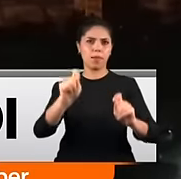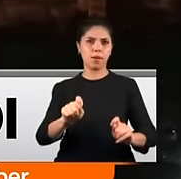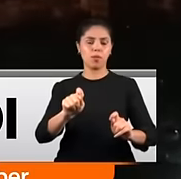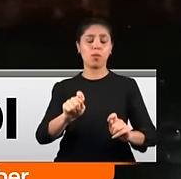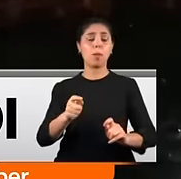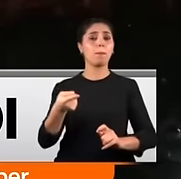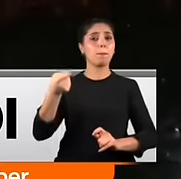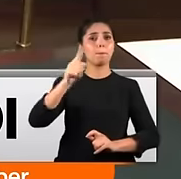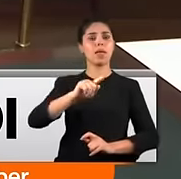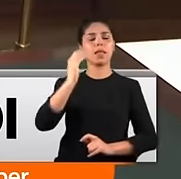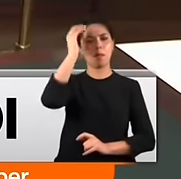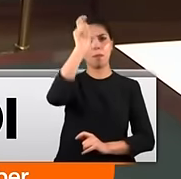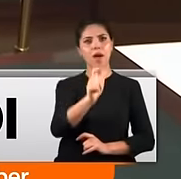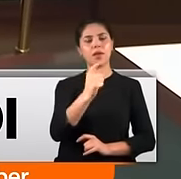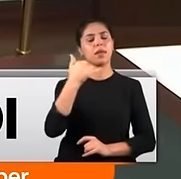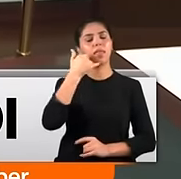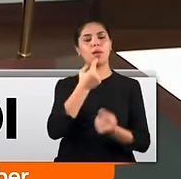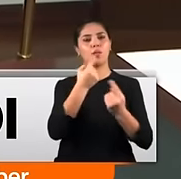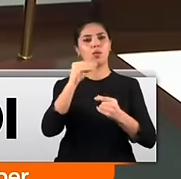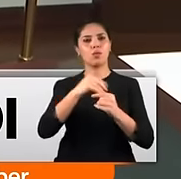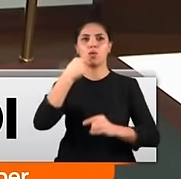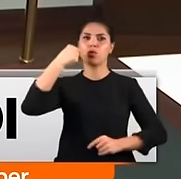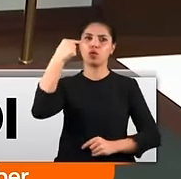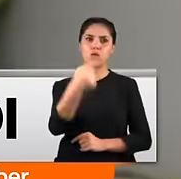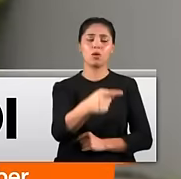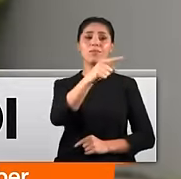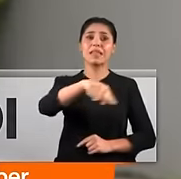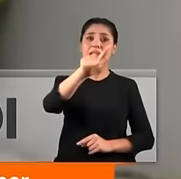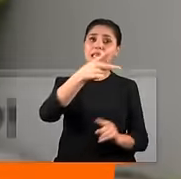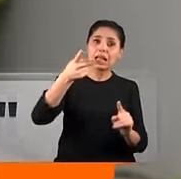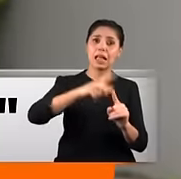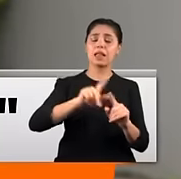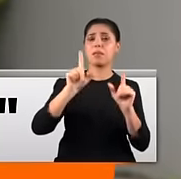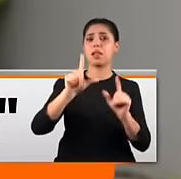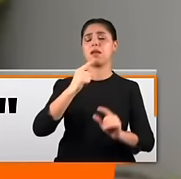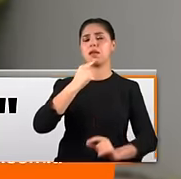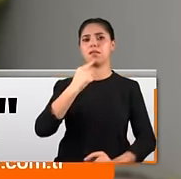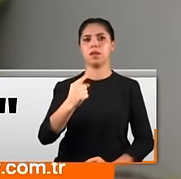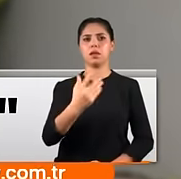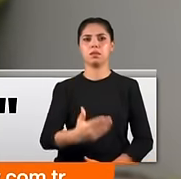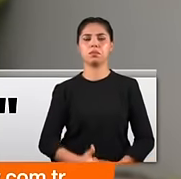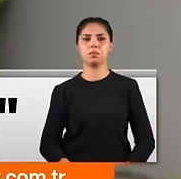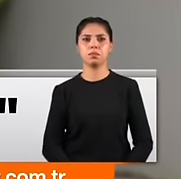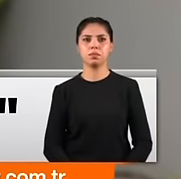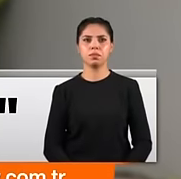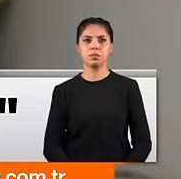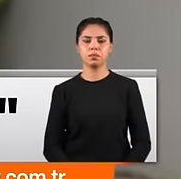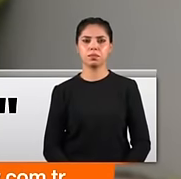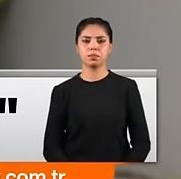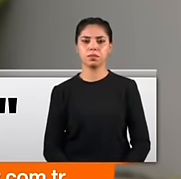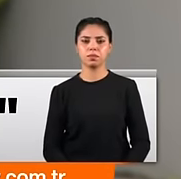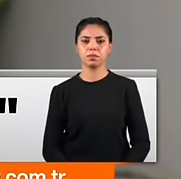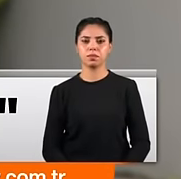Biden'a telefon görüşmesinde iletti. Müdahil olmanız gerekir dedi. Olmamanız halinde tabii bir